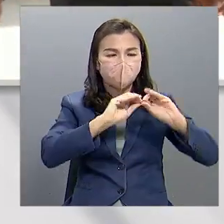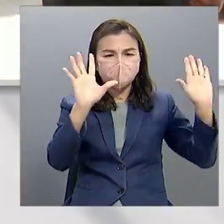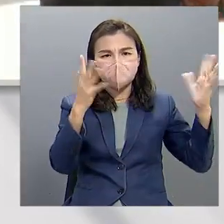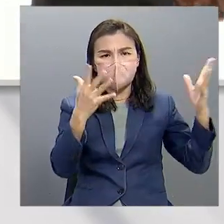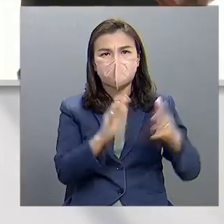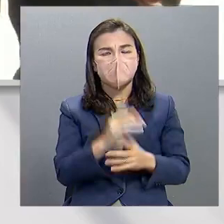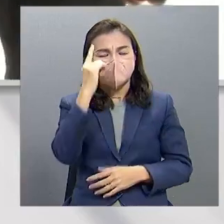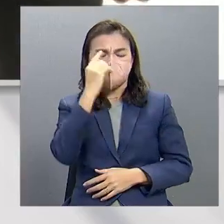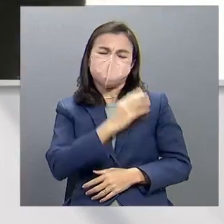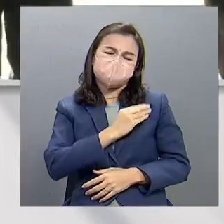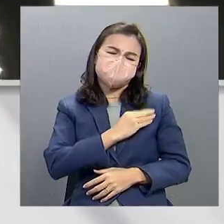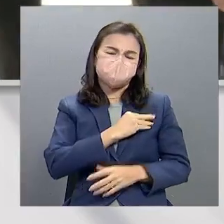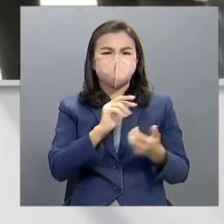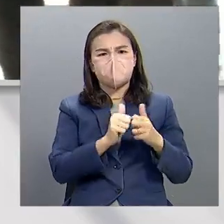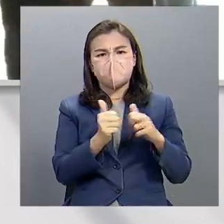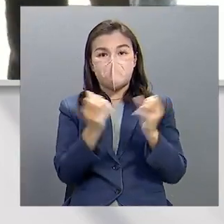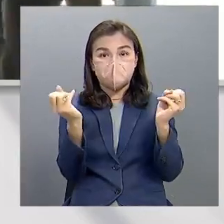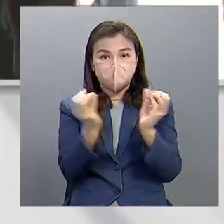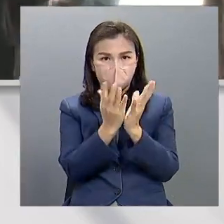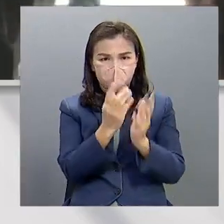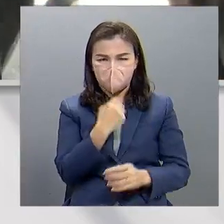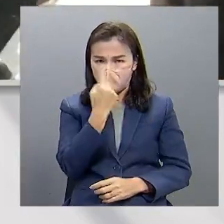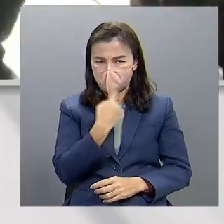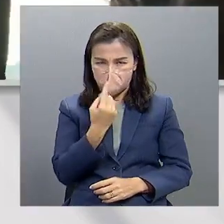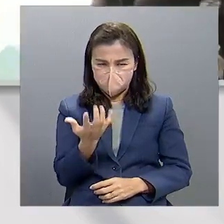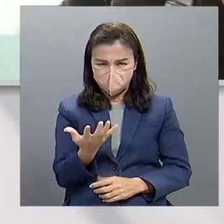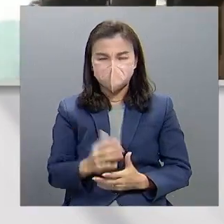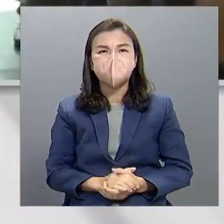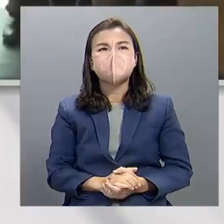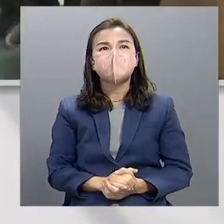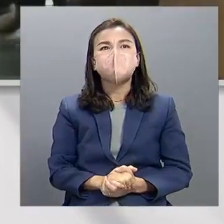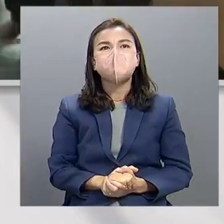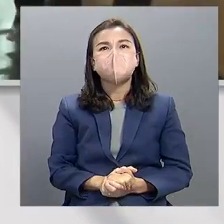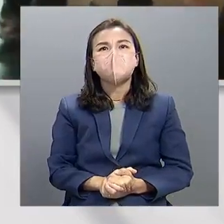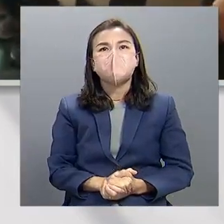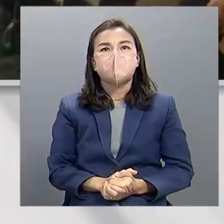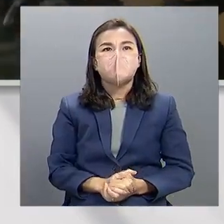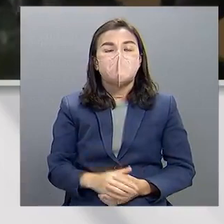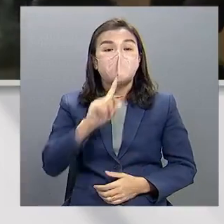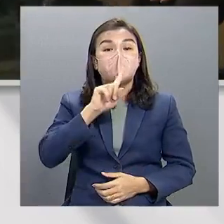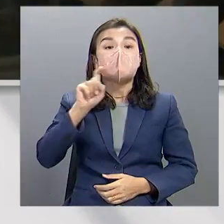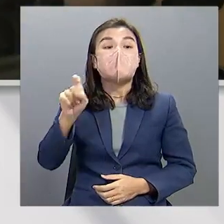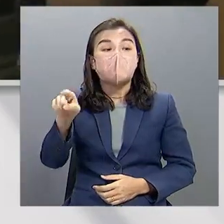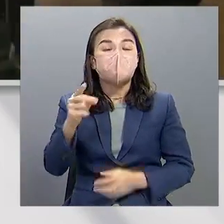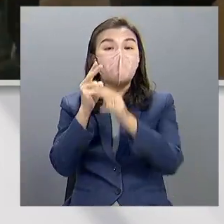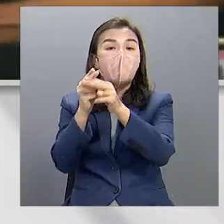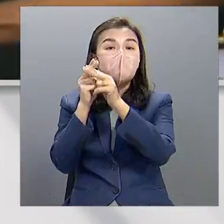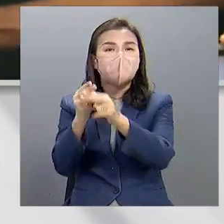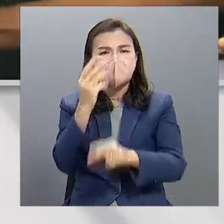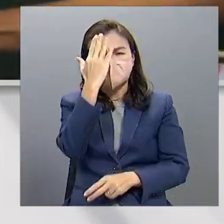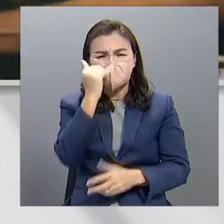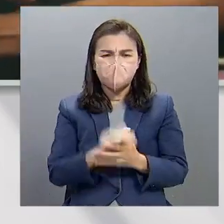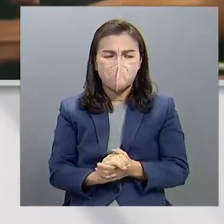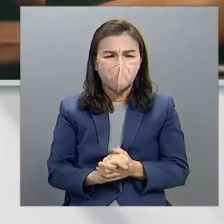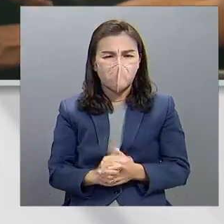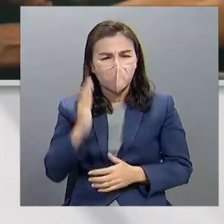ของการกระทบจิตใจกับใครมากเป็นพิเศษหรือเปล่าแค่ให้ไปถามคนที่บอกเองว่าทำไมจะโหวตไว้วางใจในย